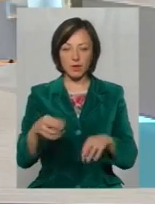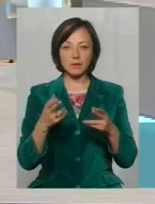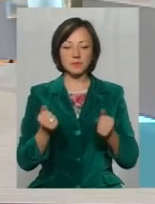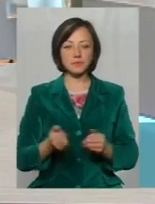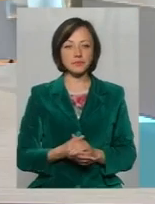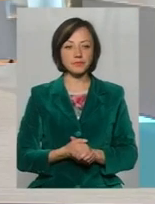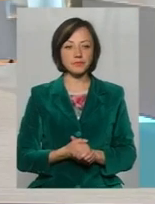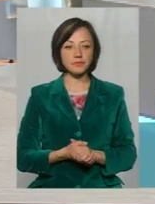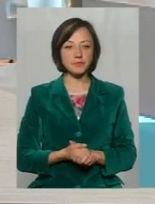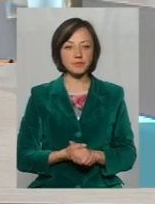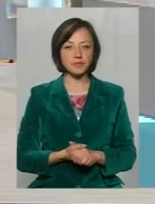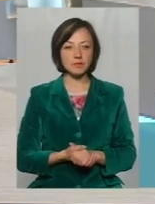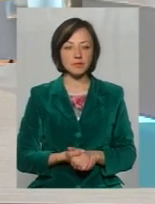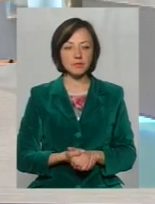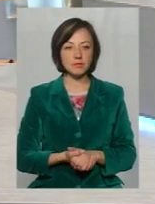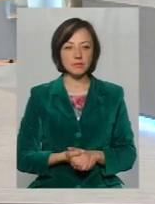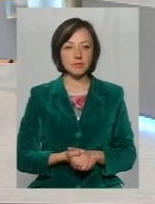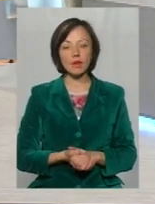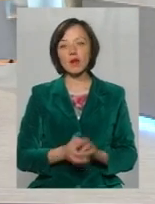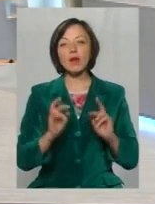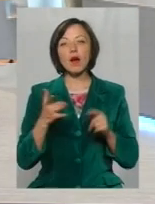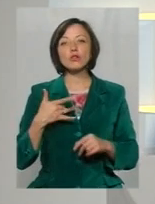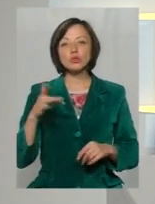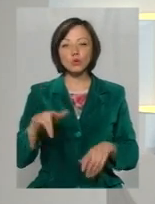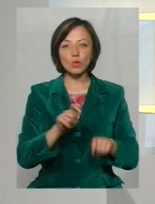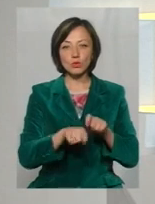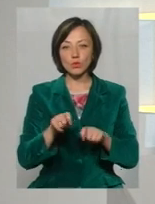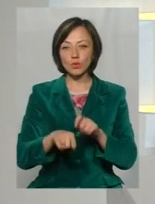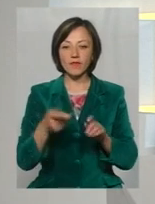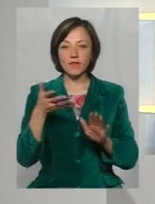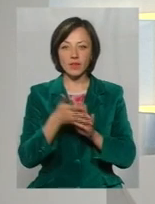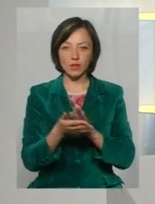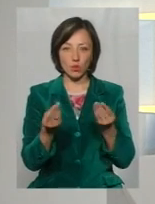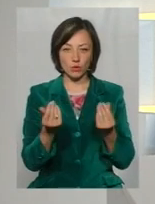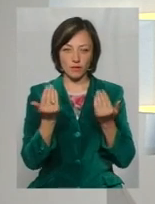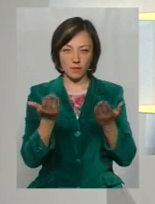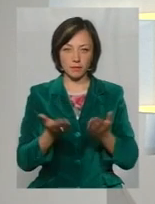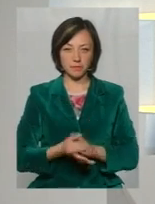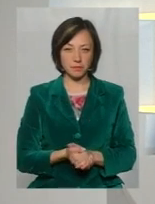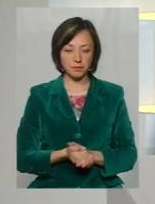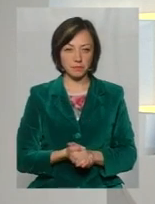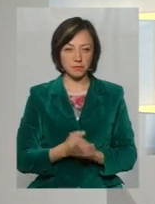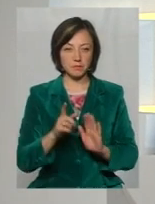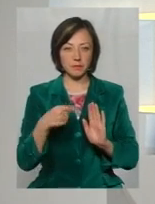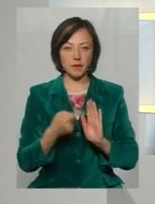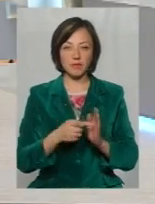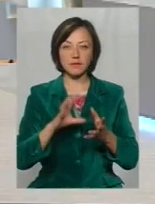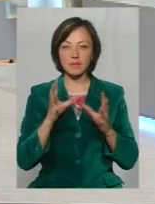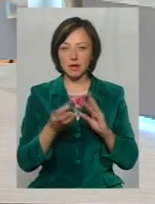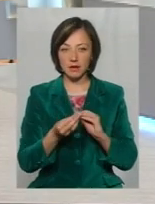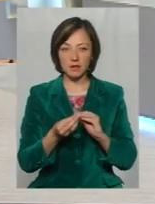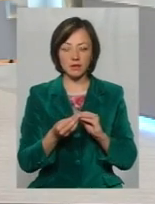А скажіть, будь ласка, наскільки жорстко контролюється от засвоєння виділених вам коштів? Ну, взагалі,